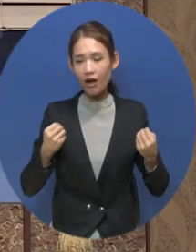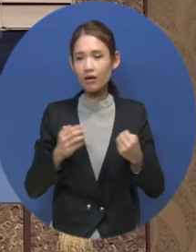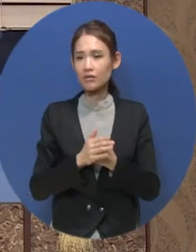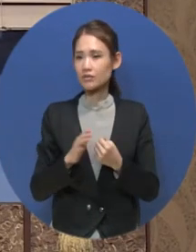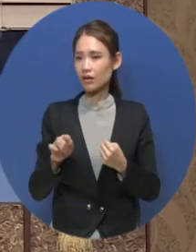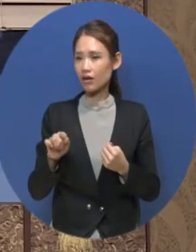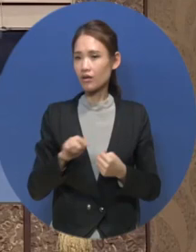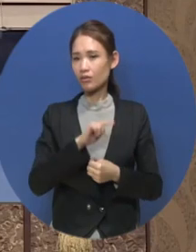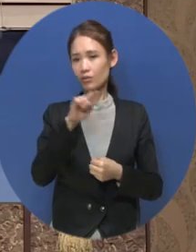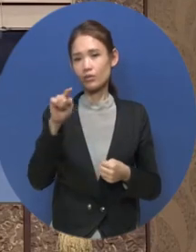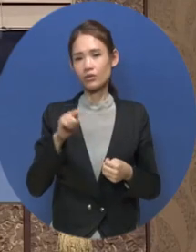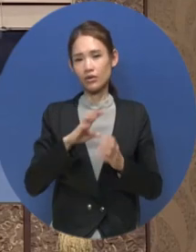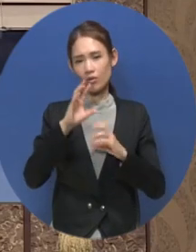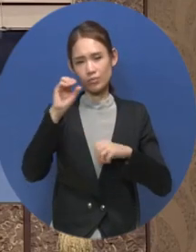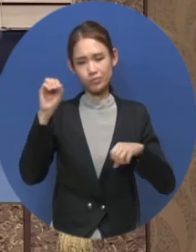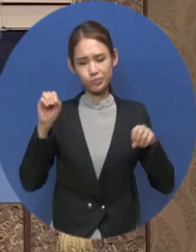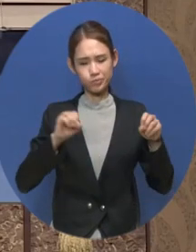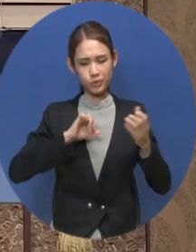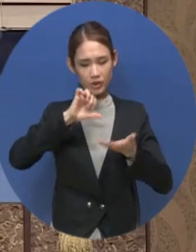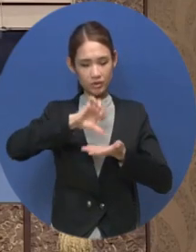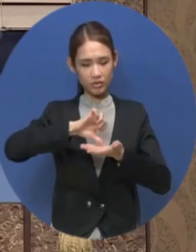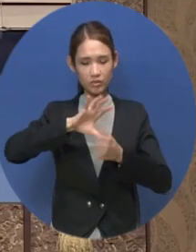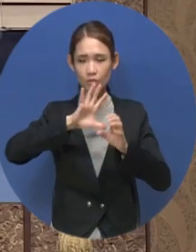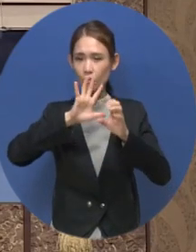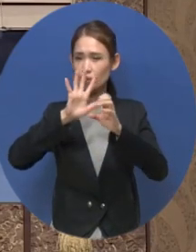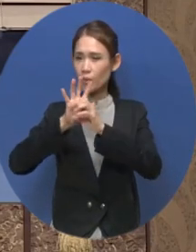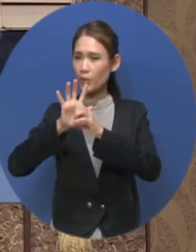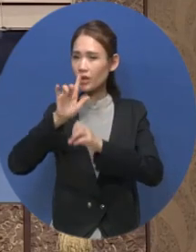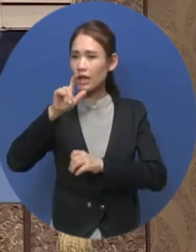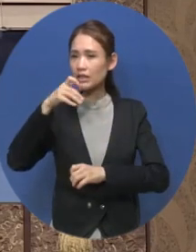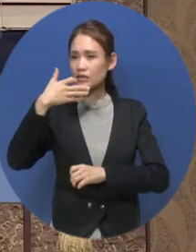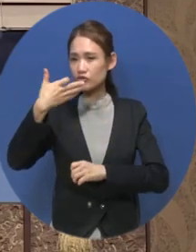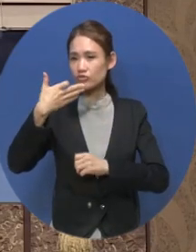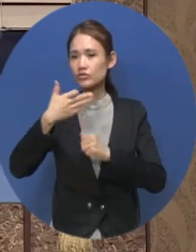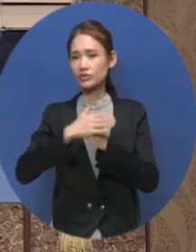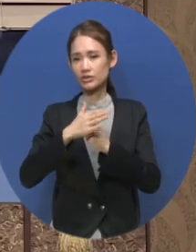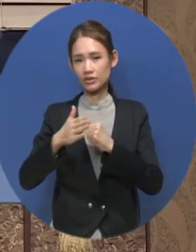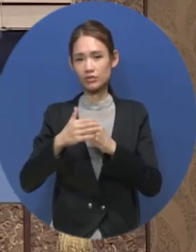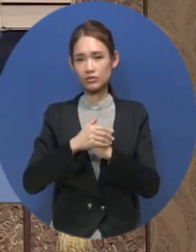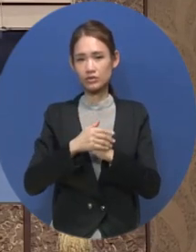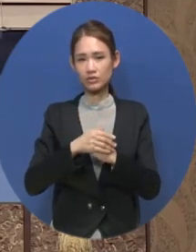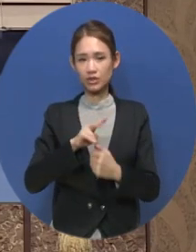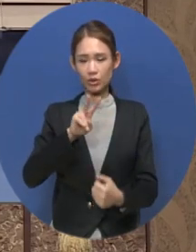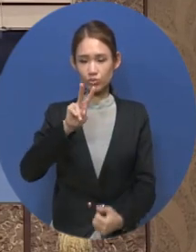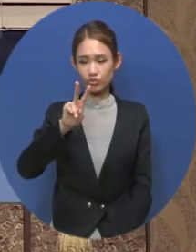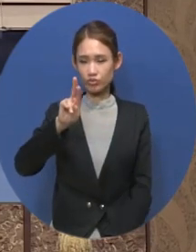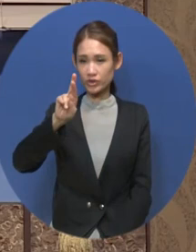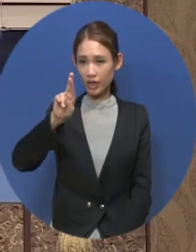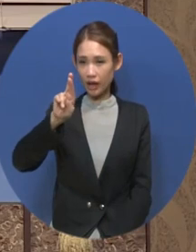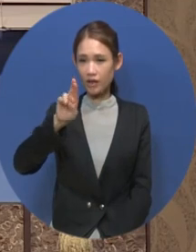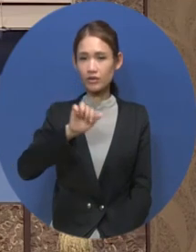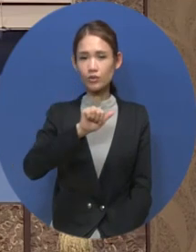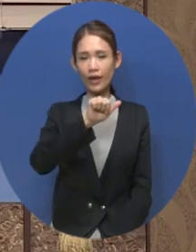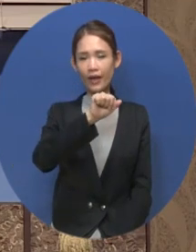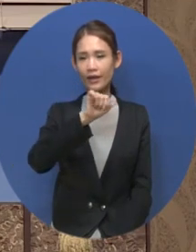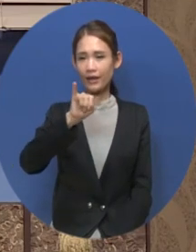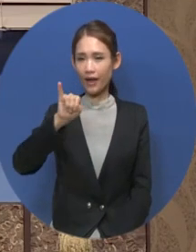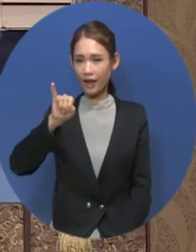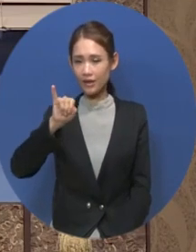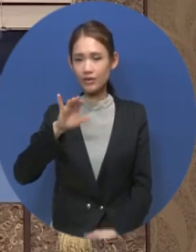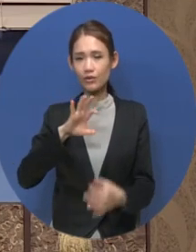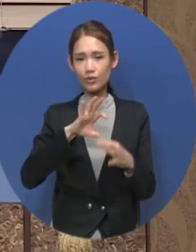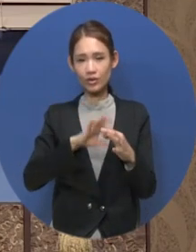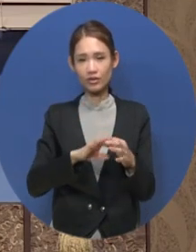이제 오히려 거꾸로 코로나 때문에 이런 뭐 VR 관련이라든지 네. AI가 관련해서